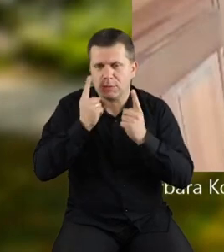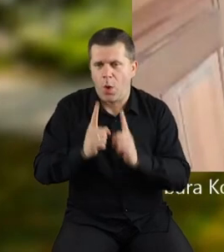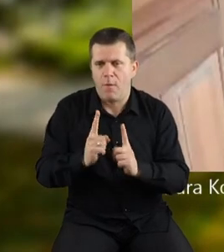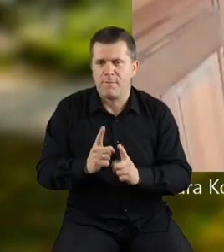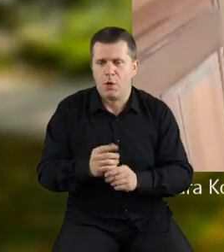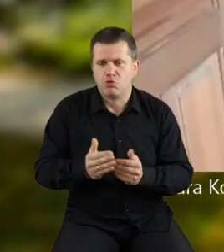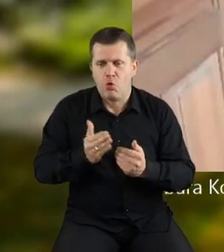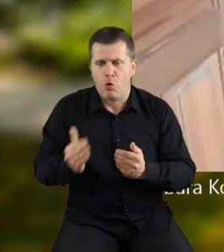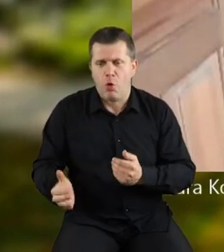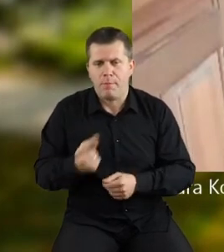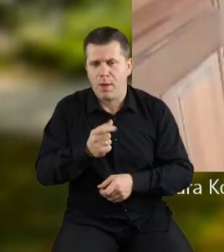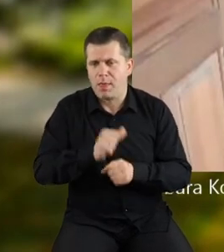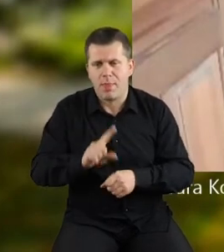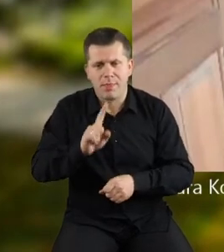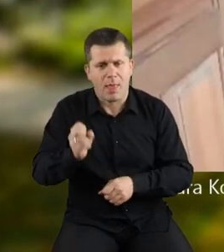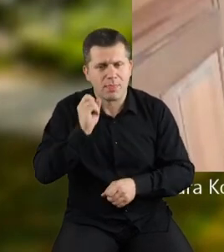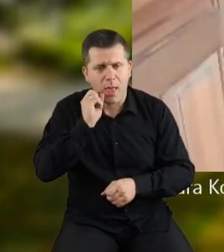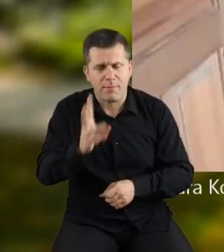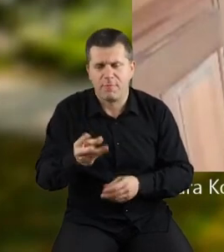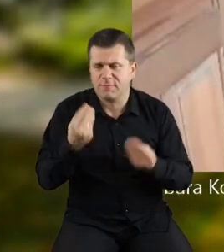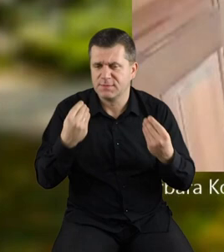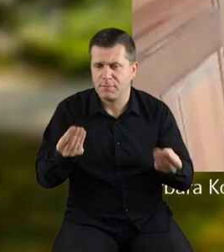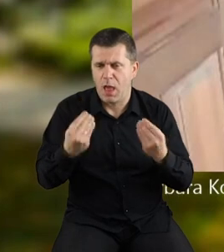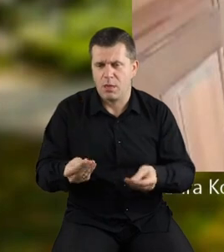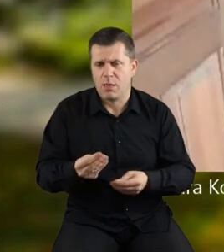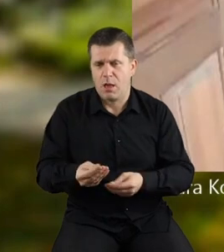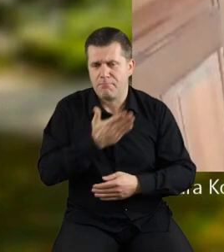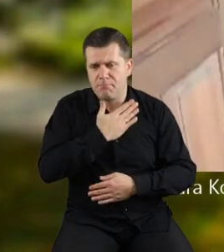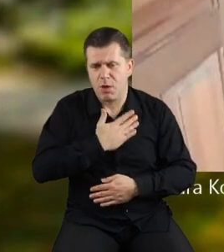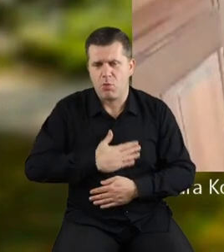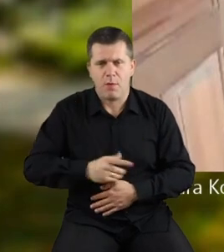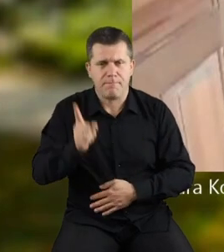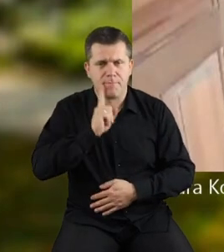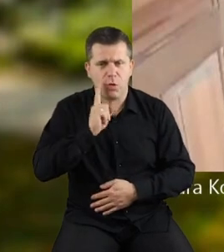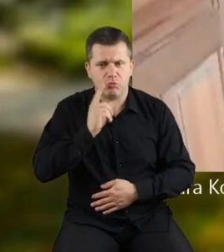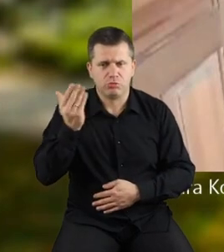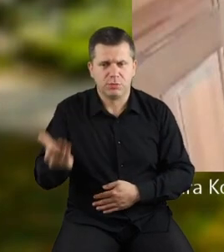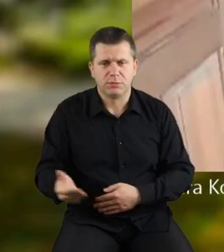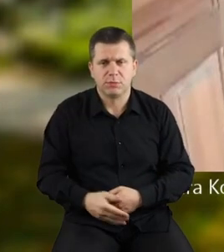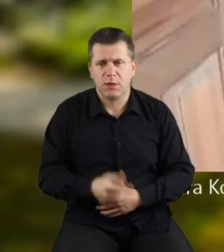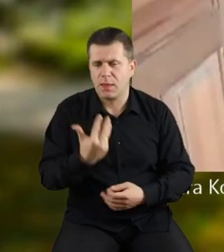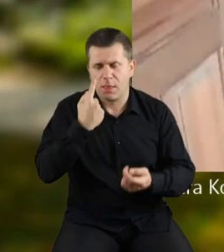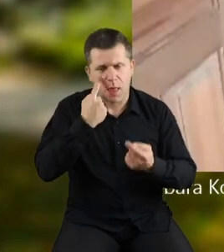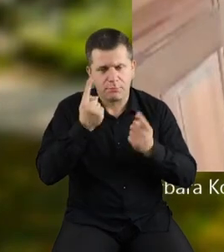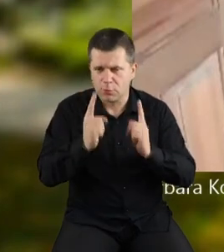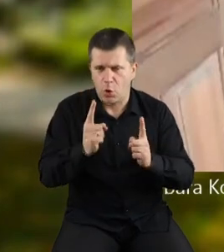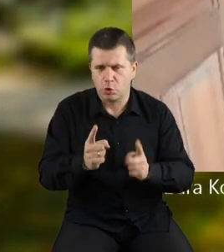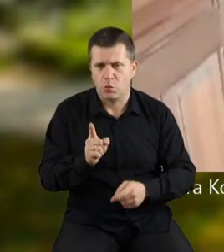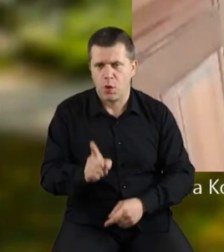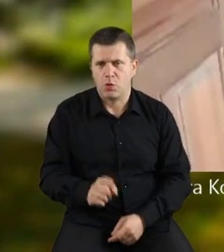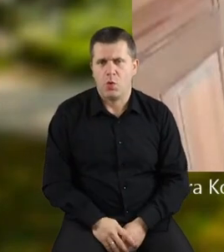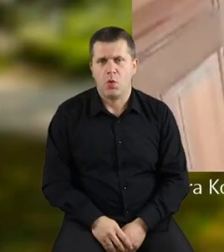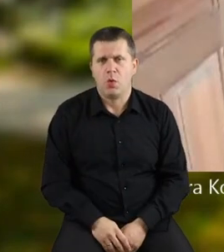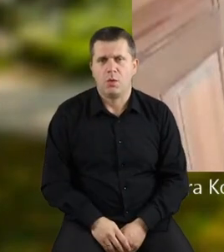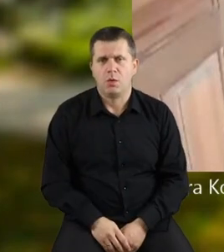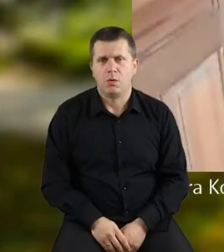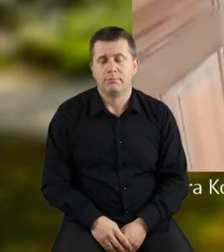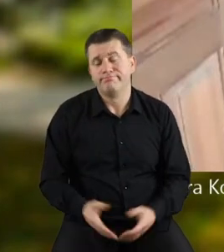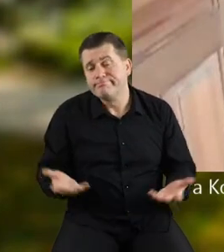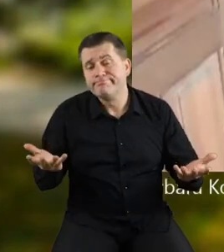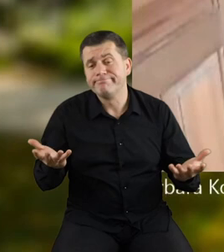próbowała zauważyć, że obok niej jest naprawdę wspaniały i godny miłości mężczyzna. Przeoczyła to,